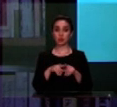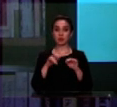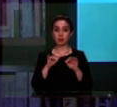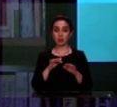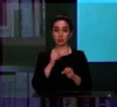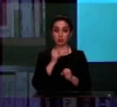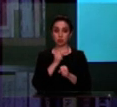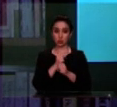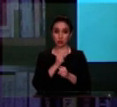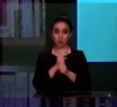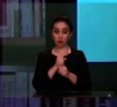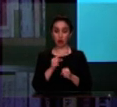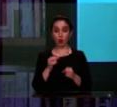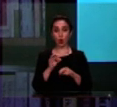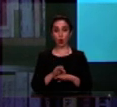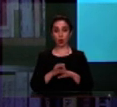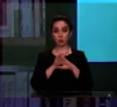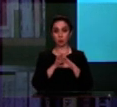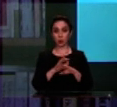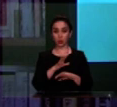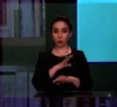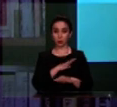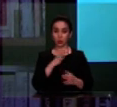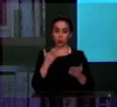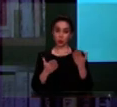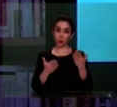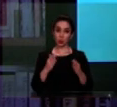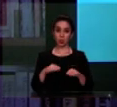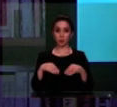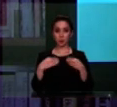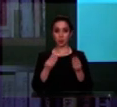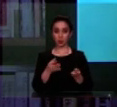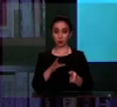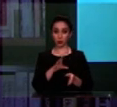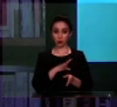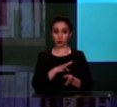tadqiqiy ishlar olib borilmoqda yoki berilmoqda.